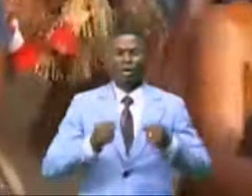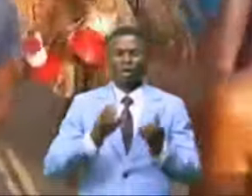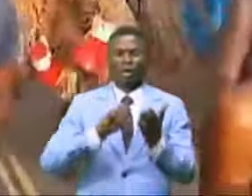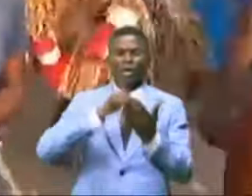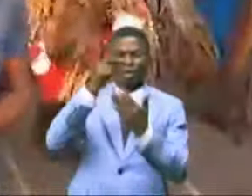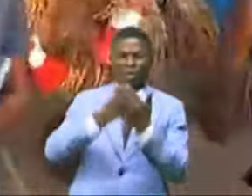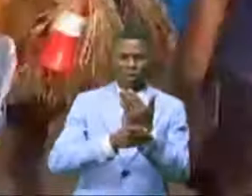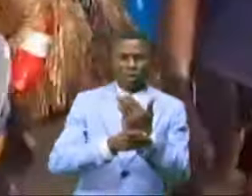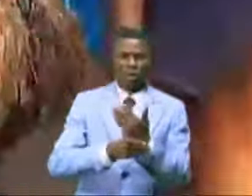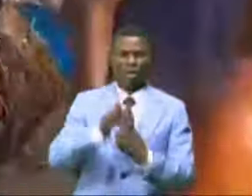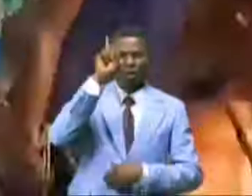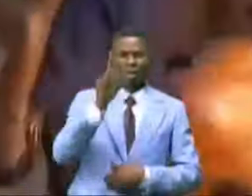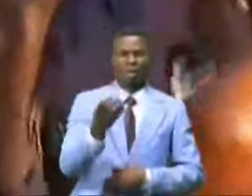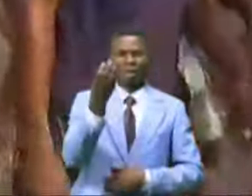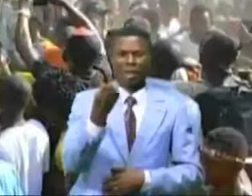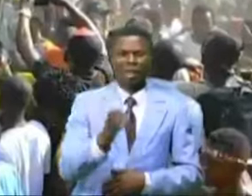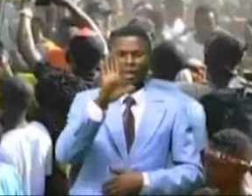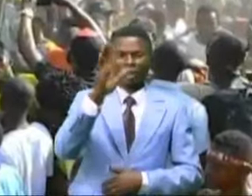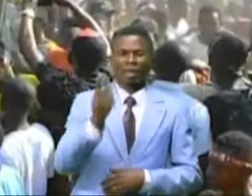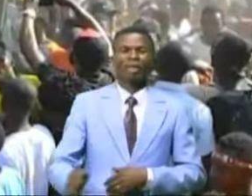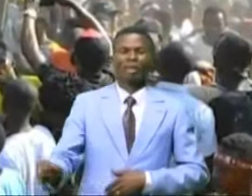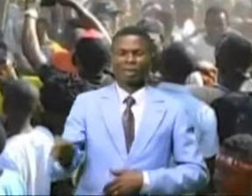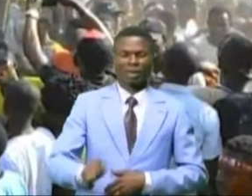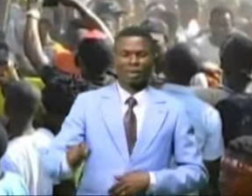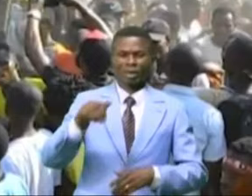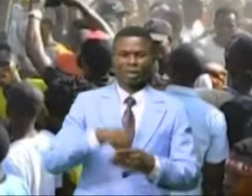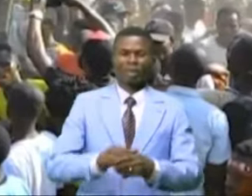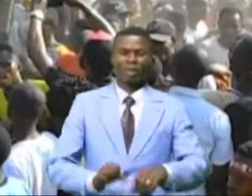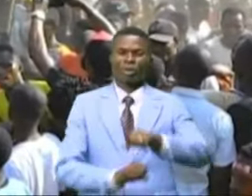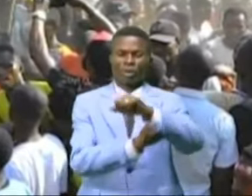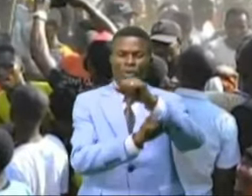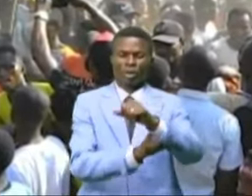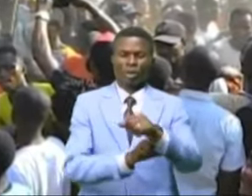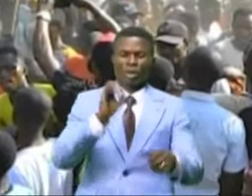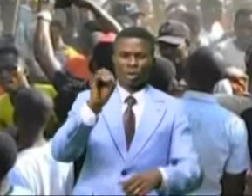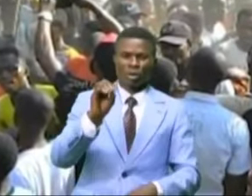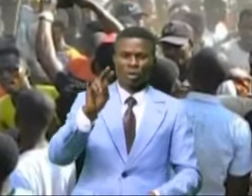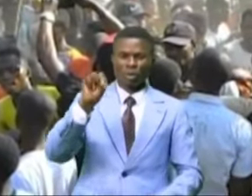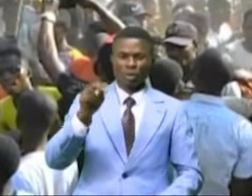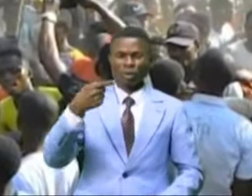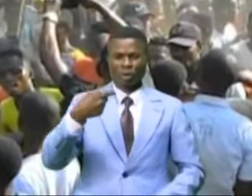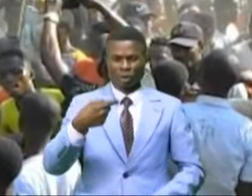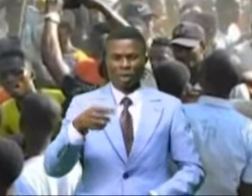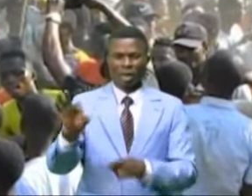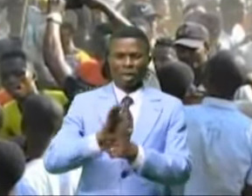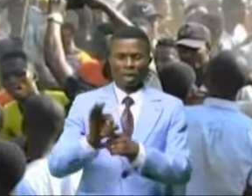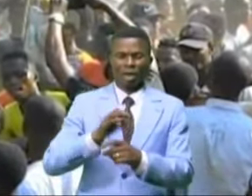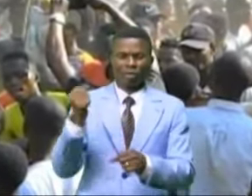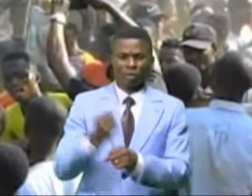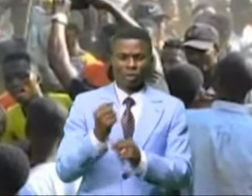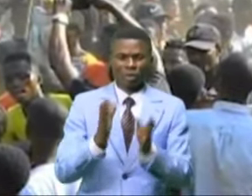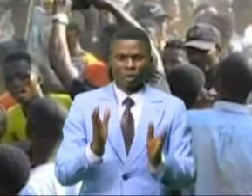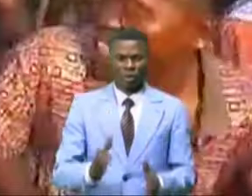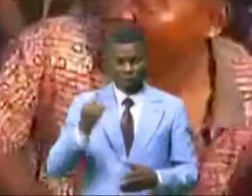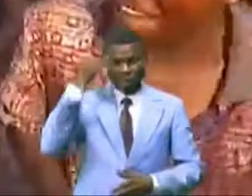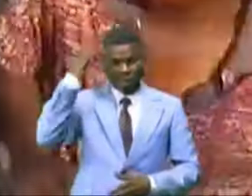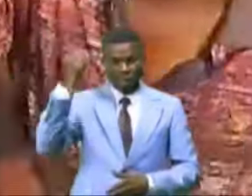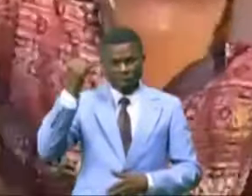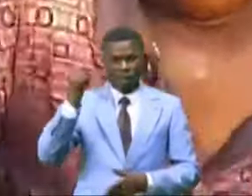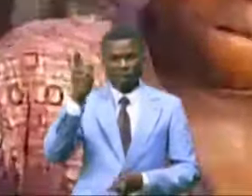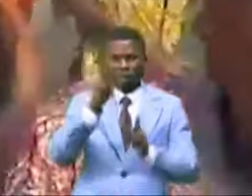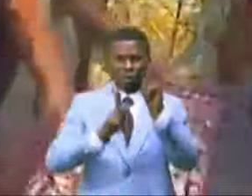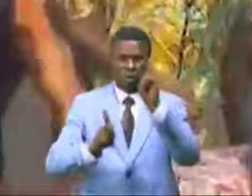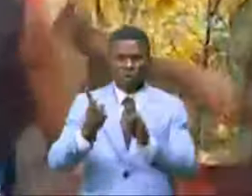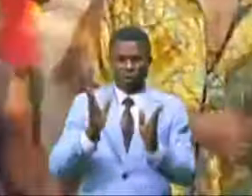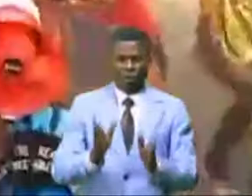de développement de 145 territoires à travers le soutien des ONG, la formation professionnelle, initiation à la